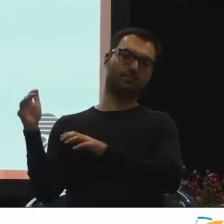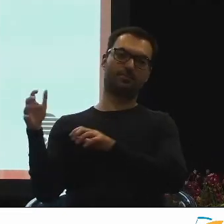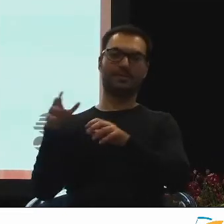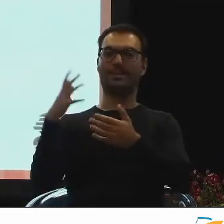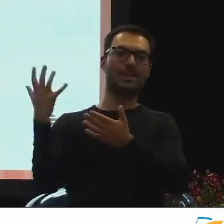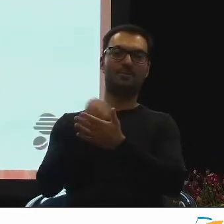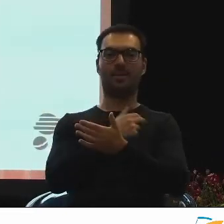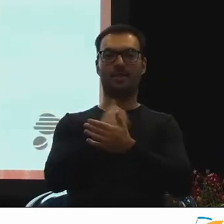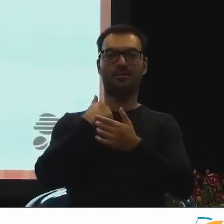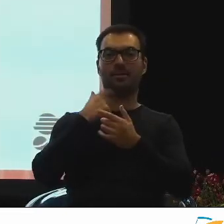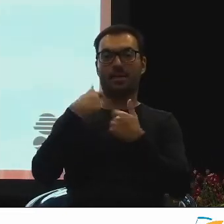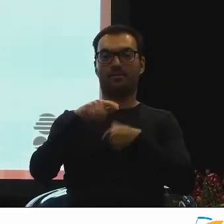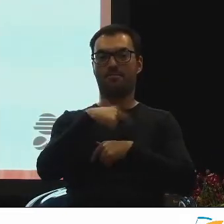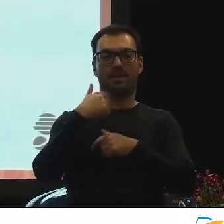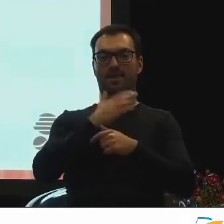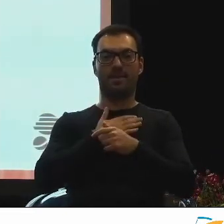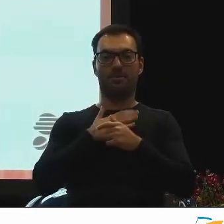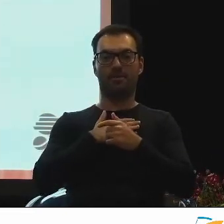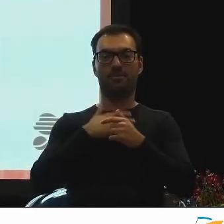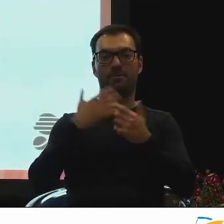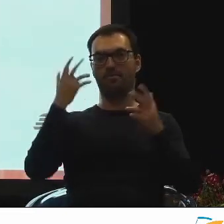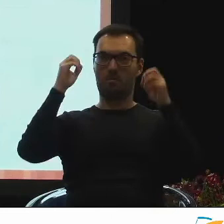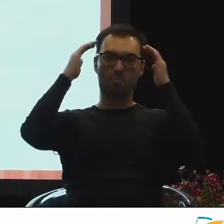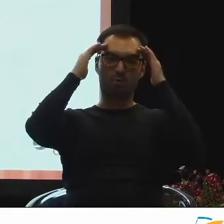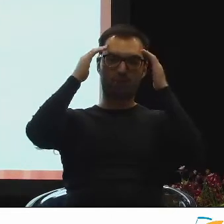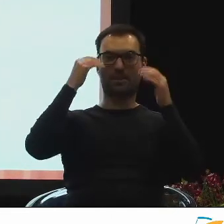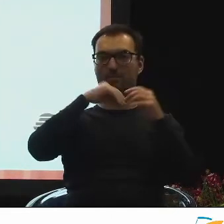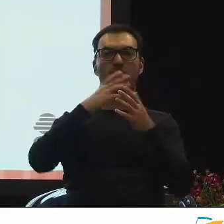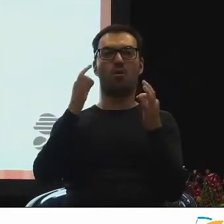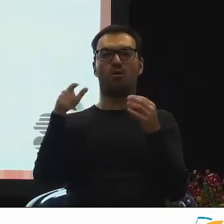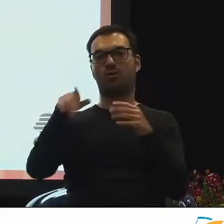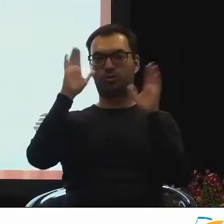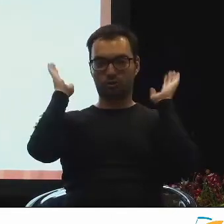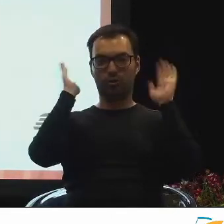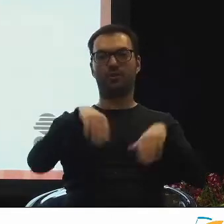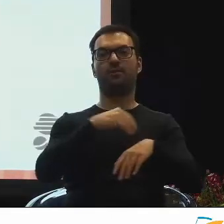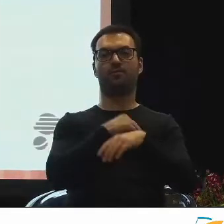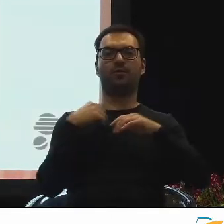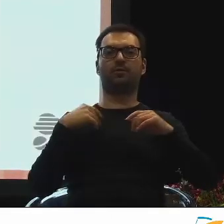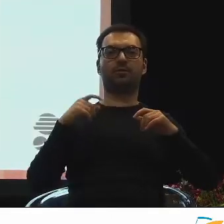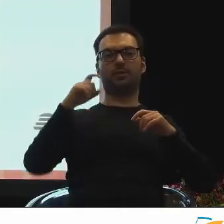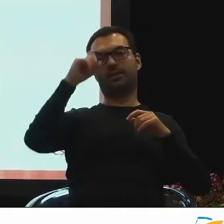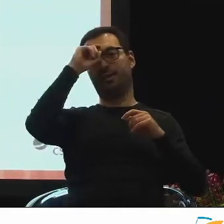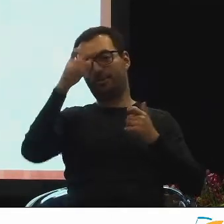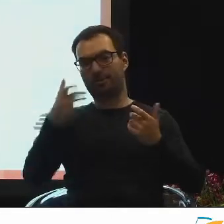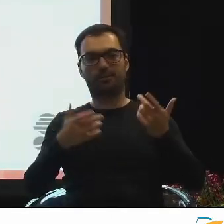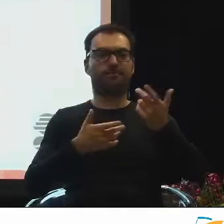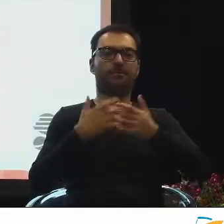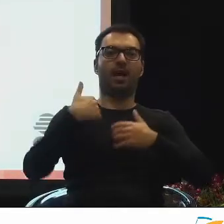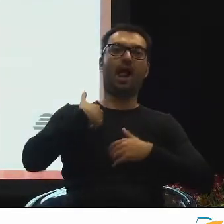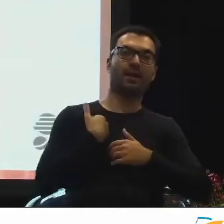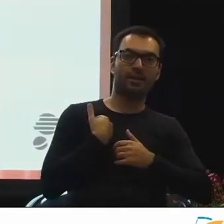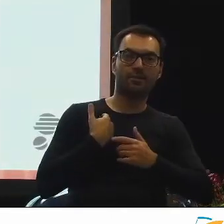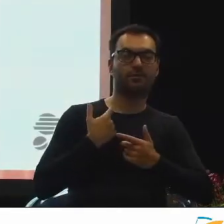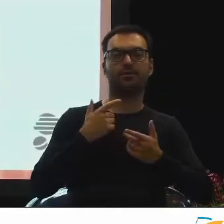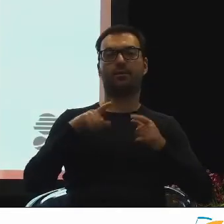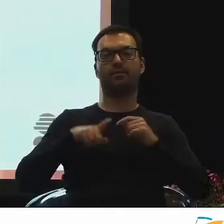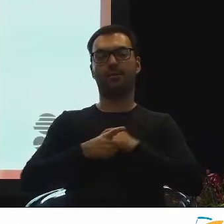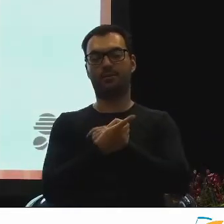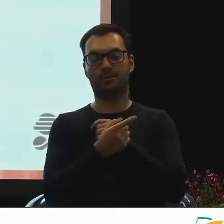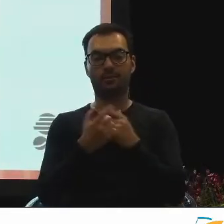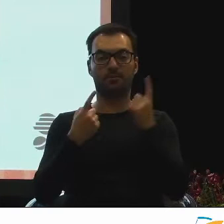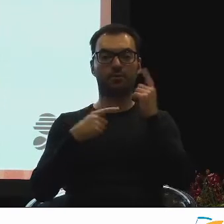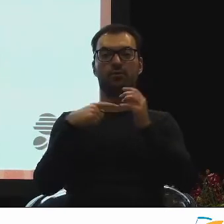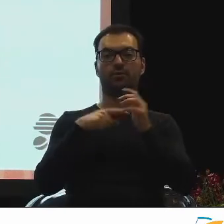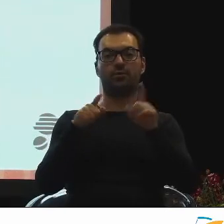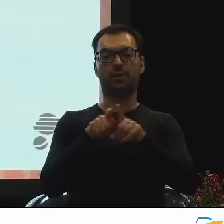nie doprowadźcie do tego, że my za chwilę nie będziemy mieli właśnie tych najlepszych, ponieważ oni zostaną w Polsce, w Niemczech, w Wielkiej Brytanii, we Francji.